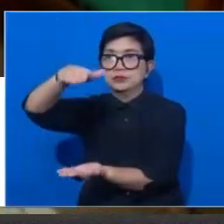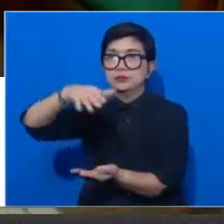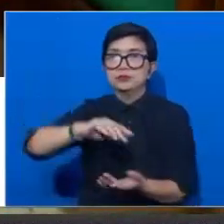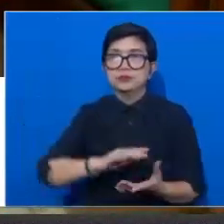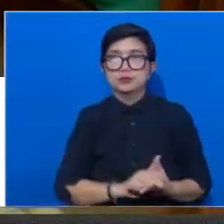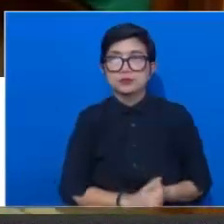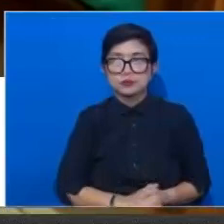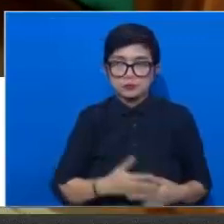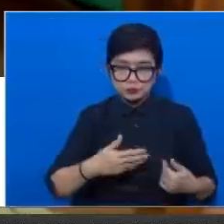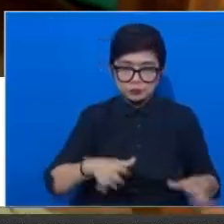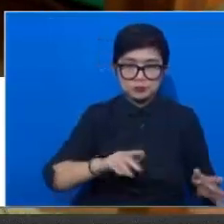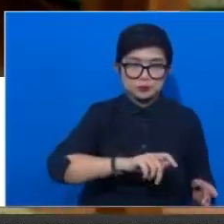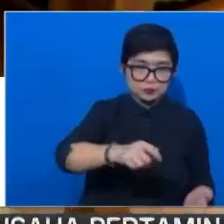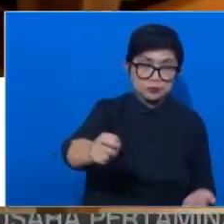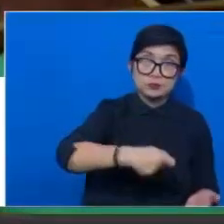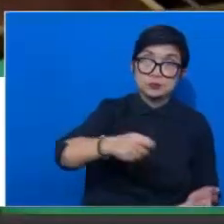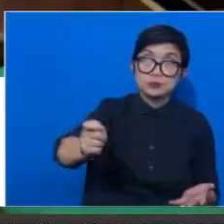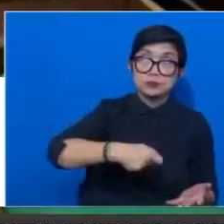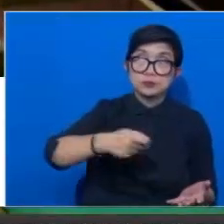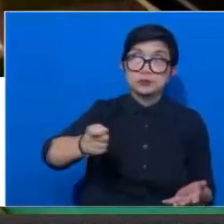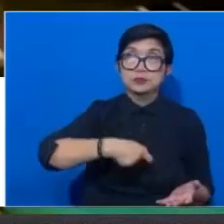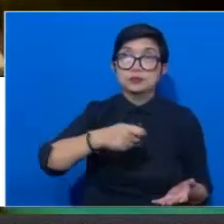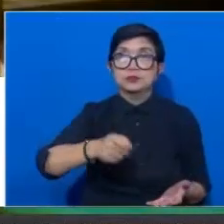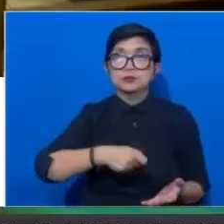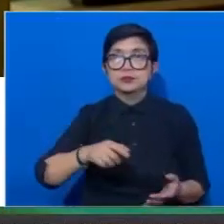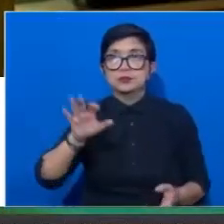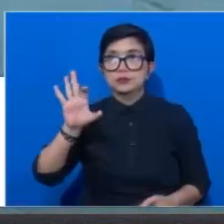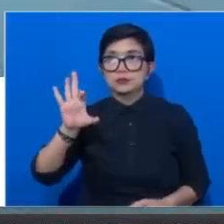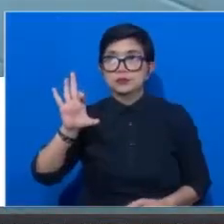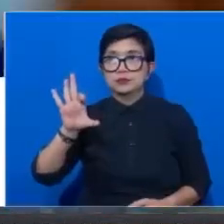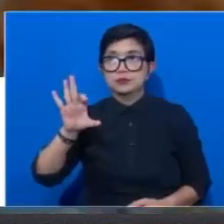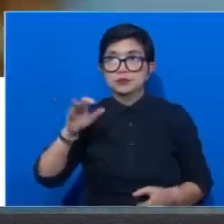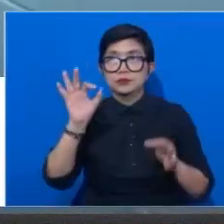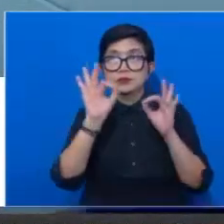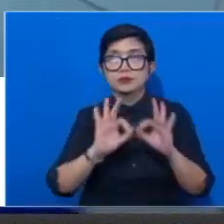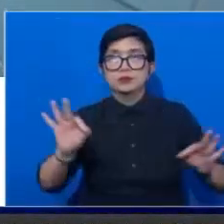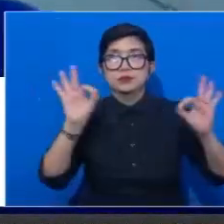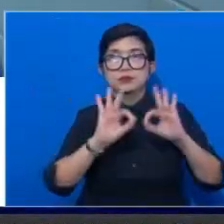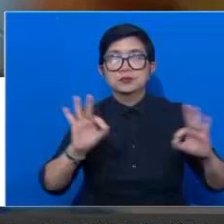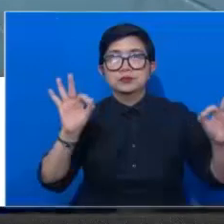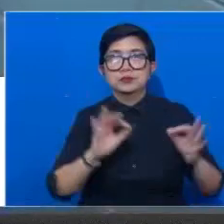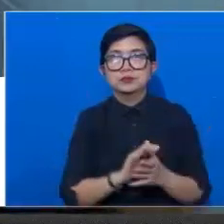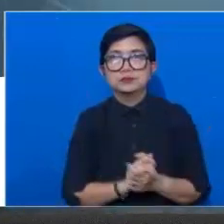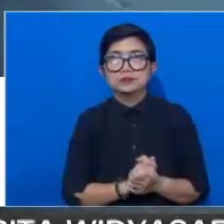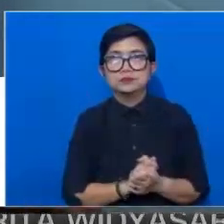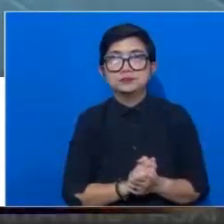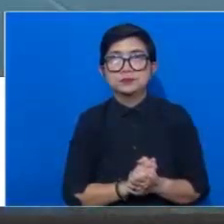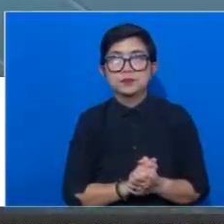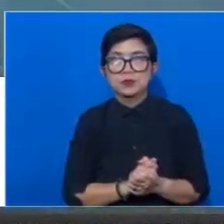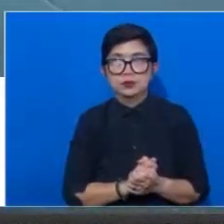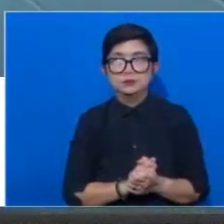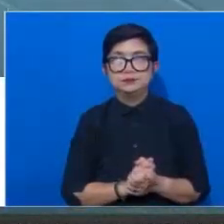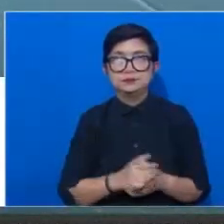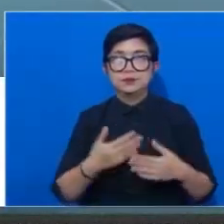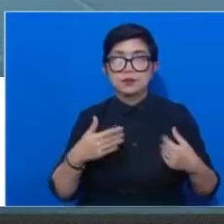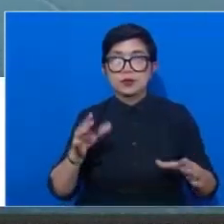sudut ruangan pun disapu dan dipel. Tidak lupa, kamar mandi pun dibersihkan. Sedangkan Asih, petugas membereskan ratusan handuk dan spray